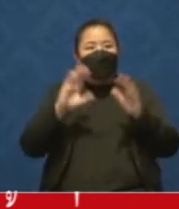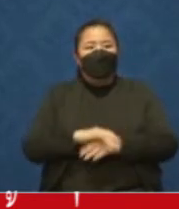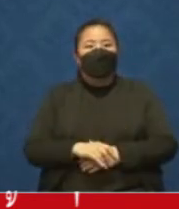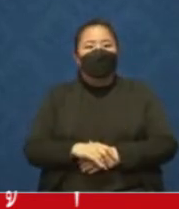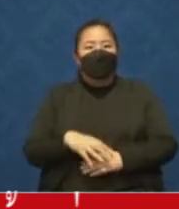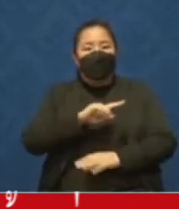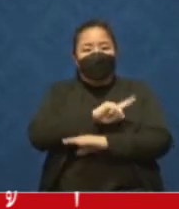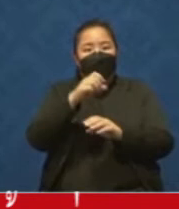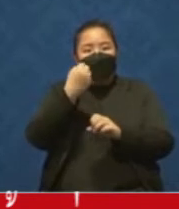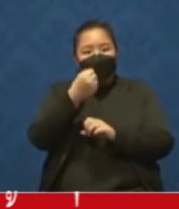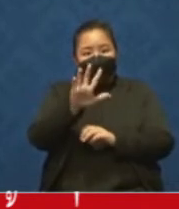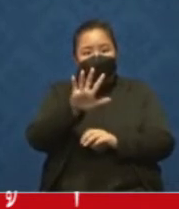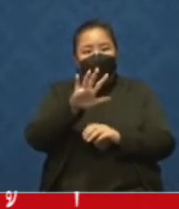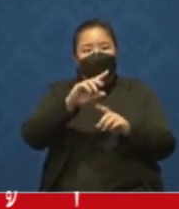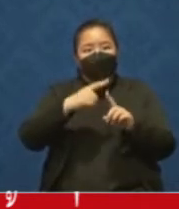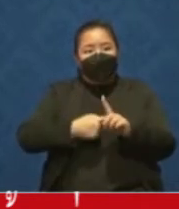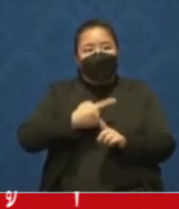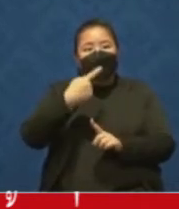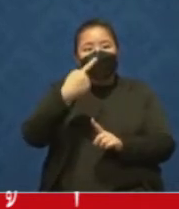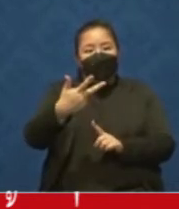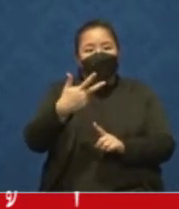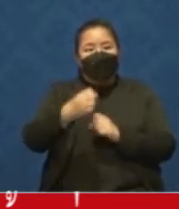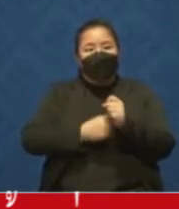วันที่ 15 มีนาคม 2,565